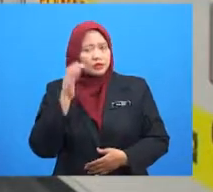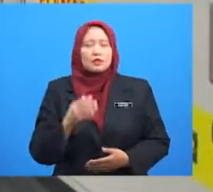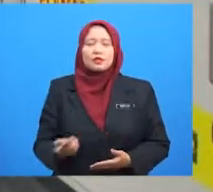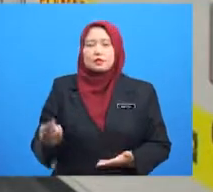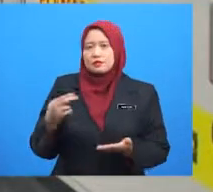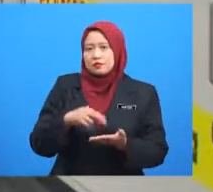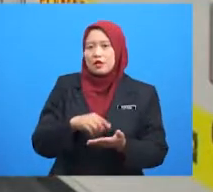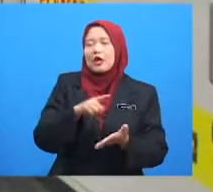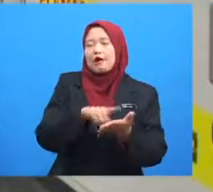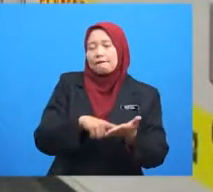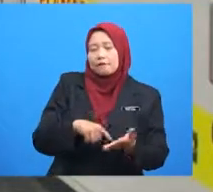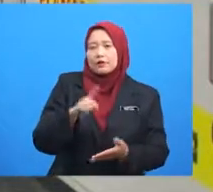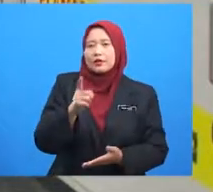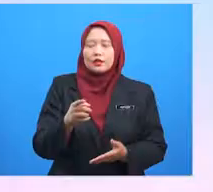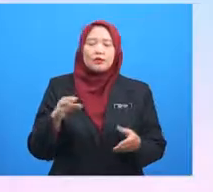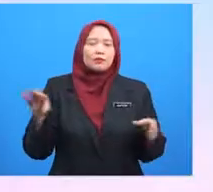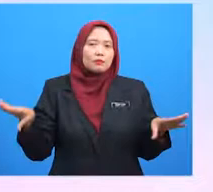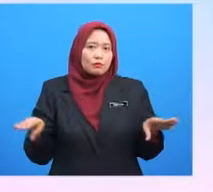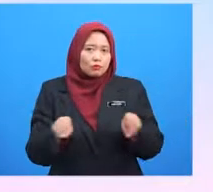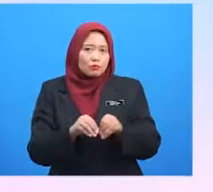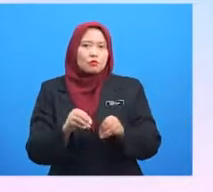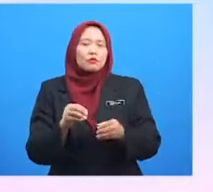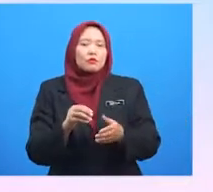telah pelajari pada siaran kali ini.